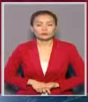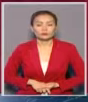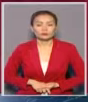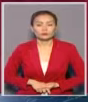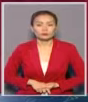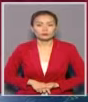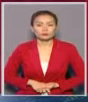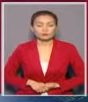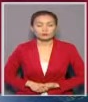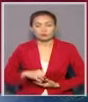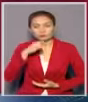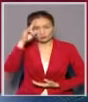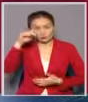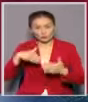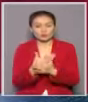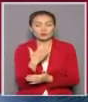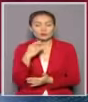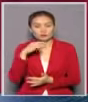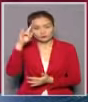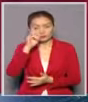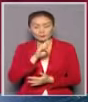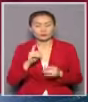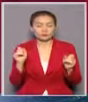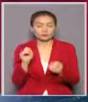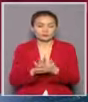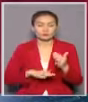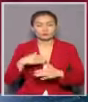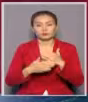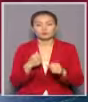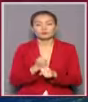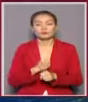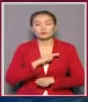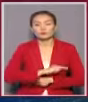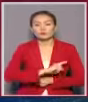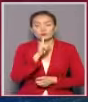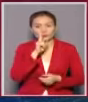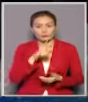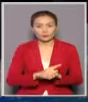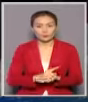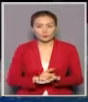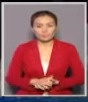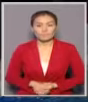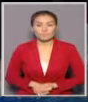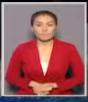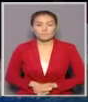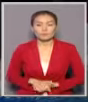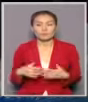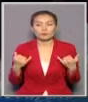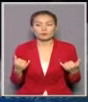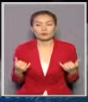түлектер жаңа Қазақстанда, жаңа форматта әрі қарай өз істерін жалғастыруға тиіс деп ойлаймын.